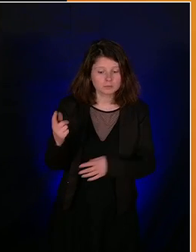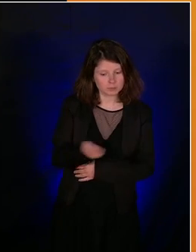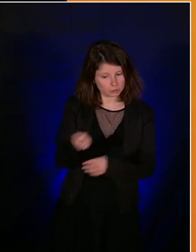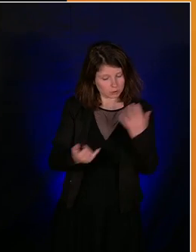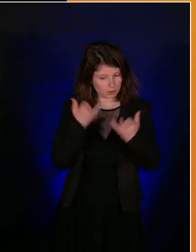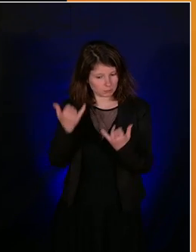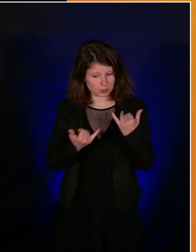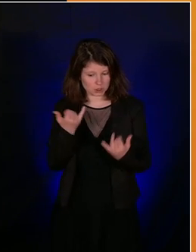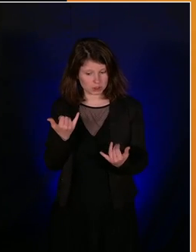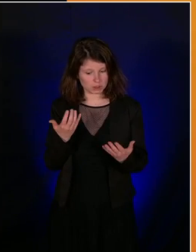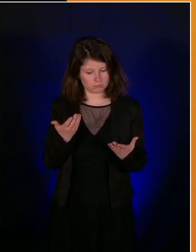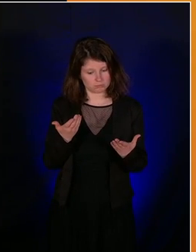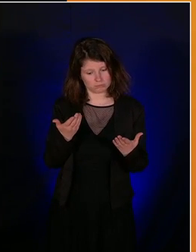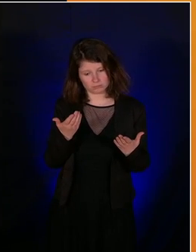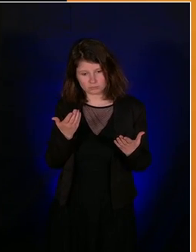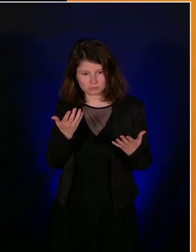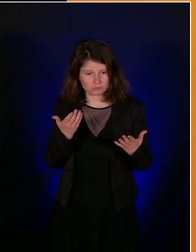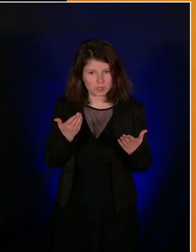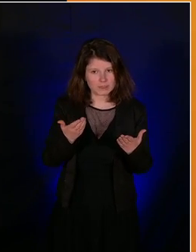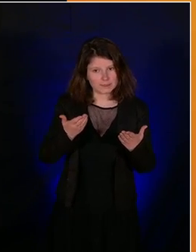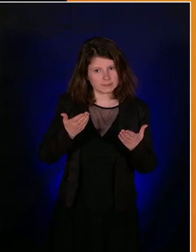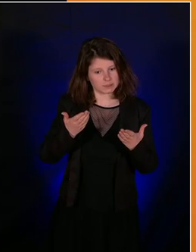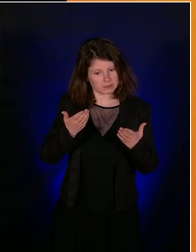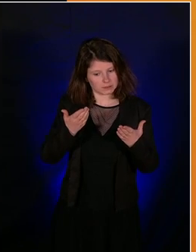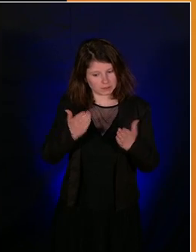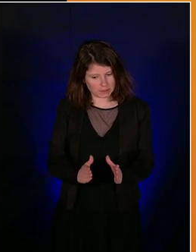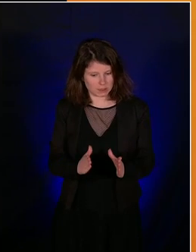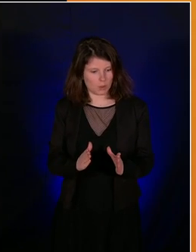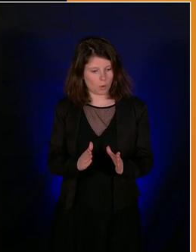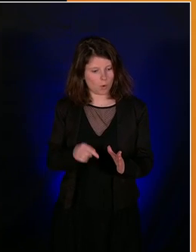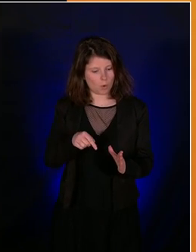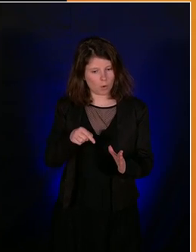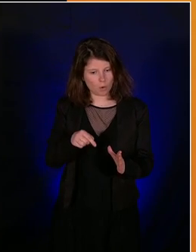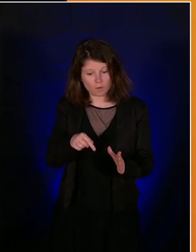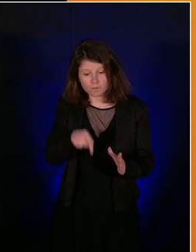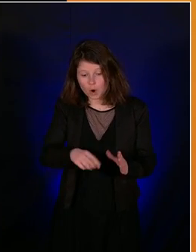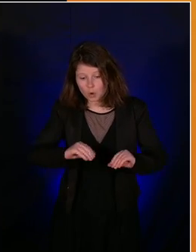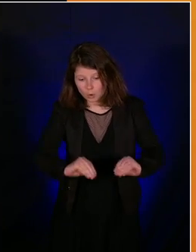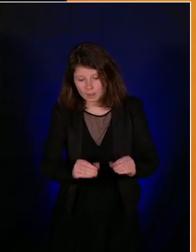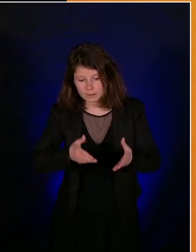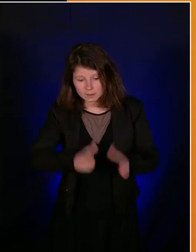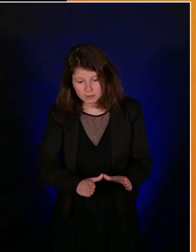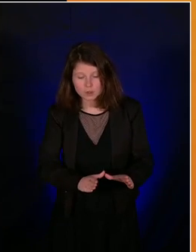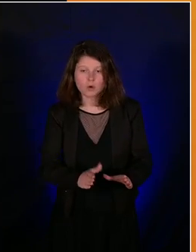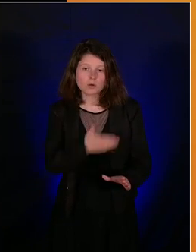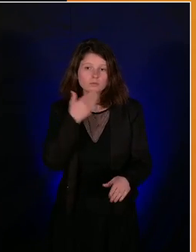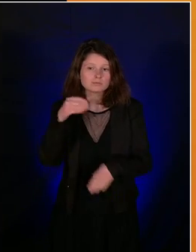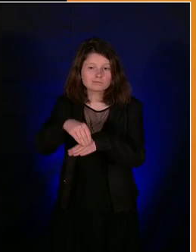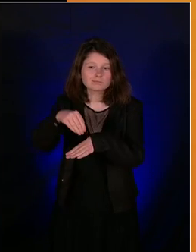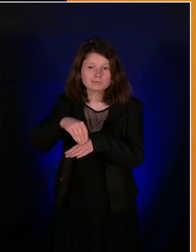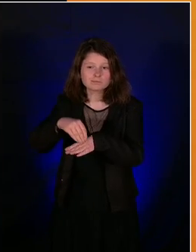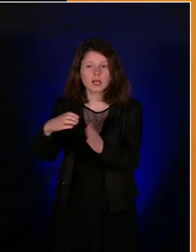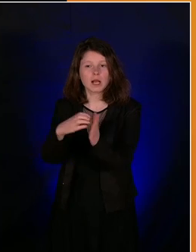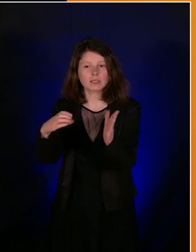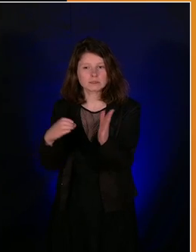renvoie à l'article comment dire 28 des des statuts confédéraux qui explique que c'est le CCN qui